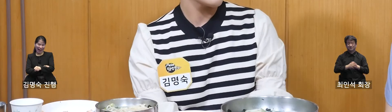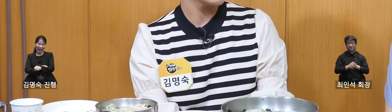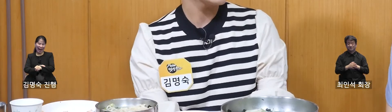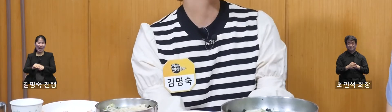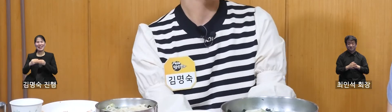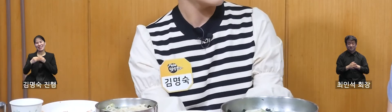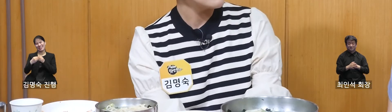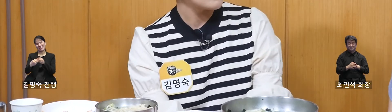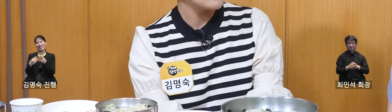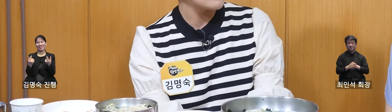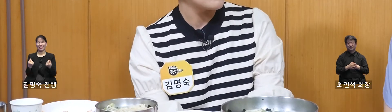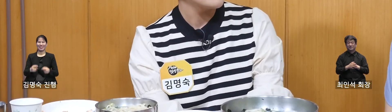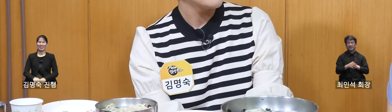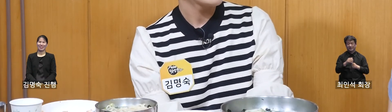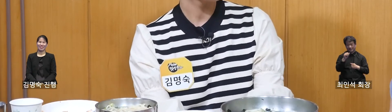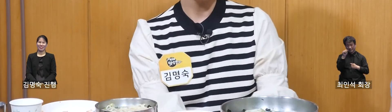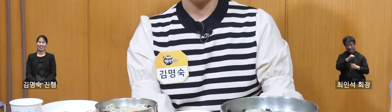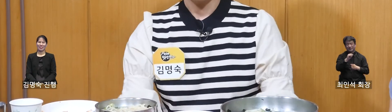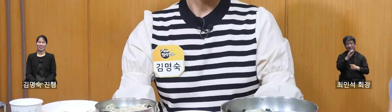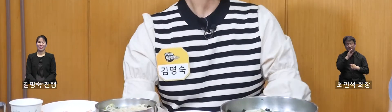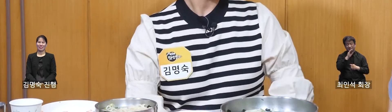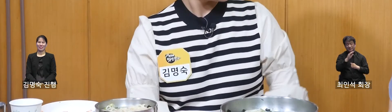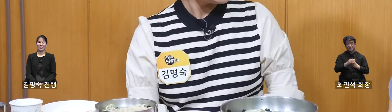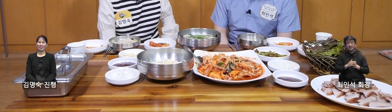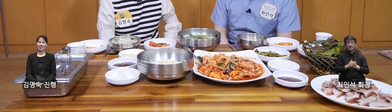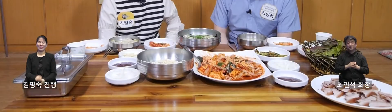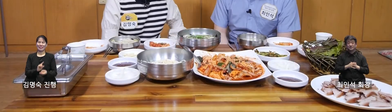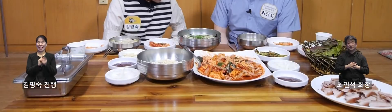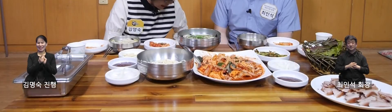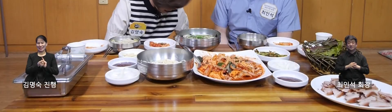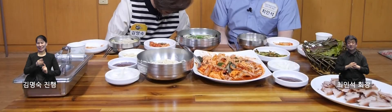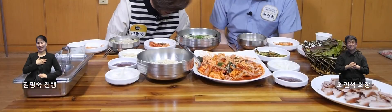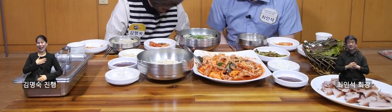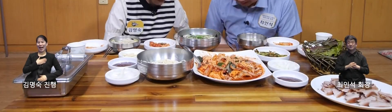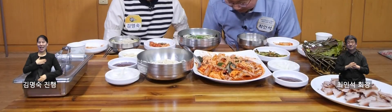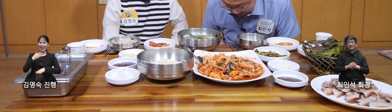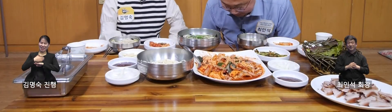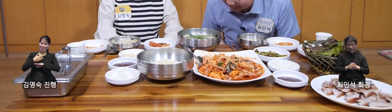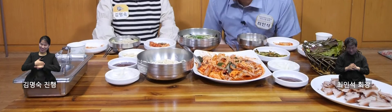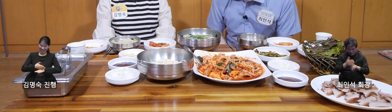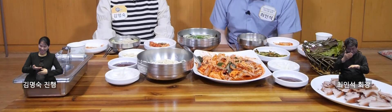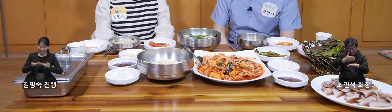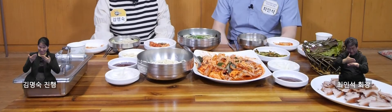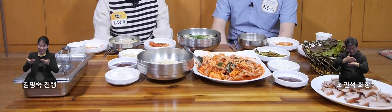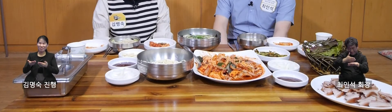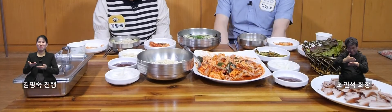이끌어 네네. 가시는 것 같아요. 아이, 그렇습니다. 그래서 대신 네네. 감사 인사를 아이, 드리겠습니다.